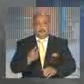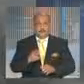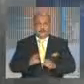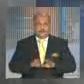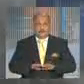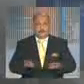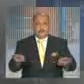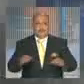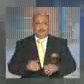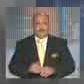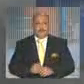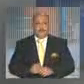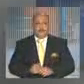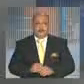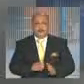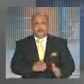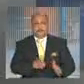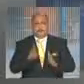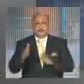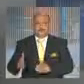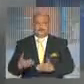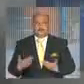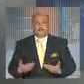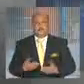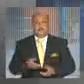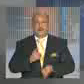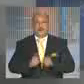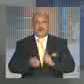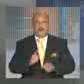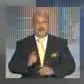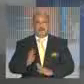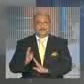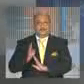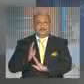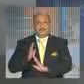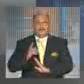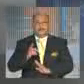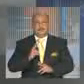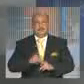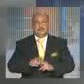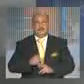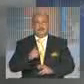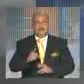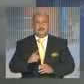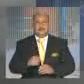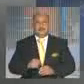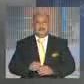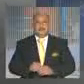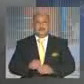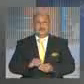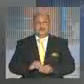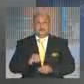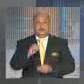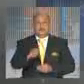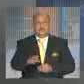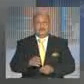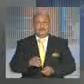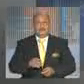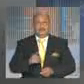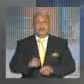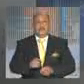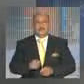قررت المحكمة العسكرية الابتدائية الدائمة في صفاقس تأجيل النظر في قضية شهيدي الثورة بدوس حاتم بن طاهر ورياض بن